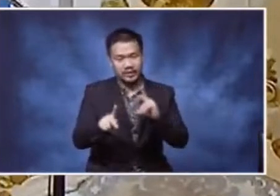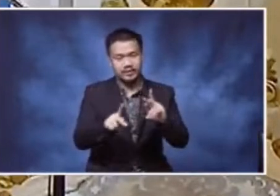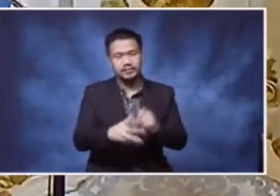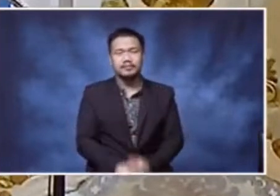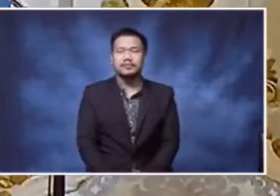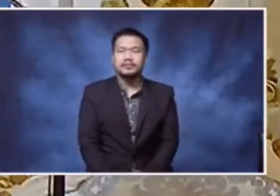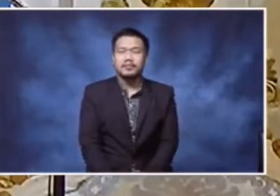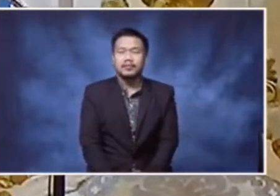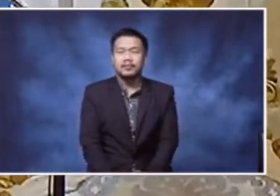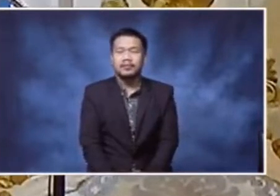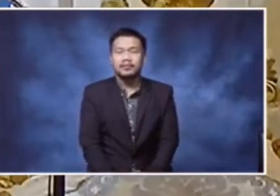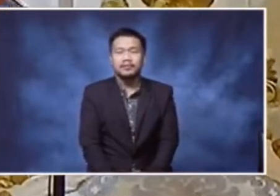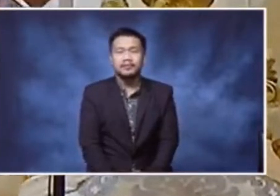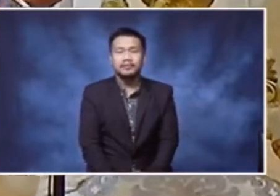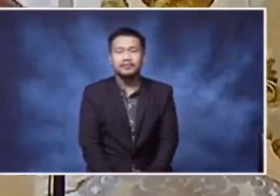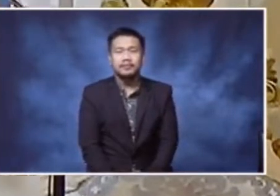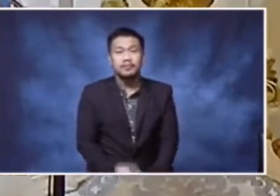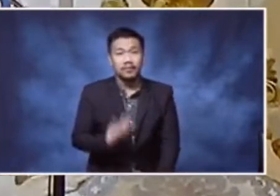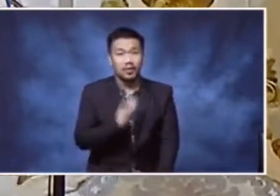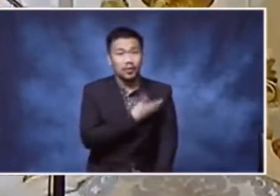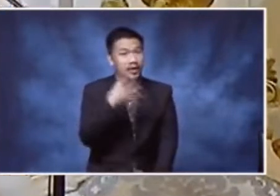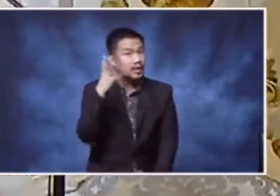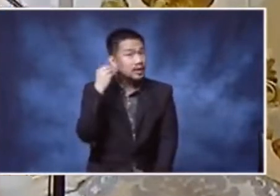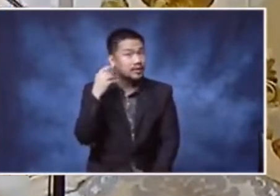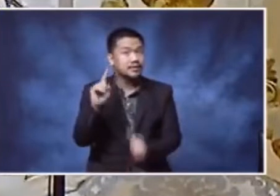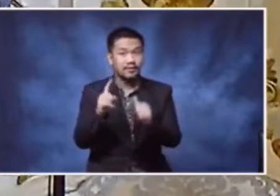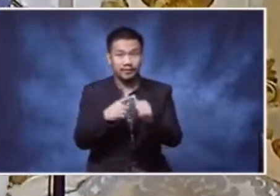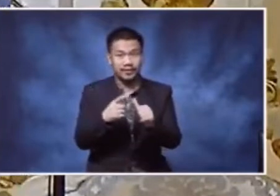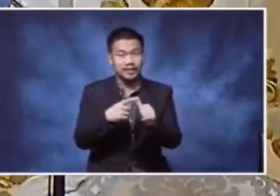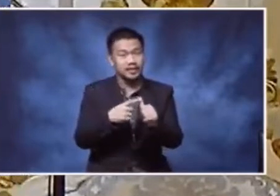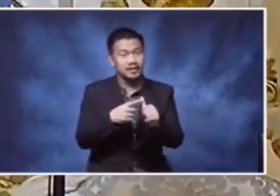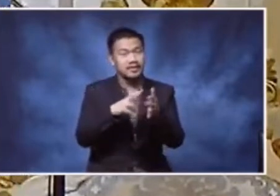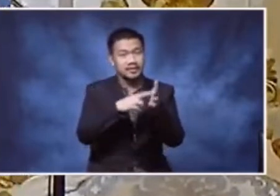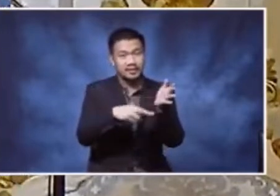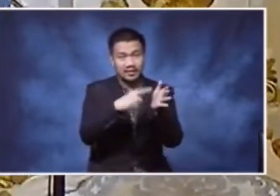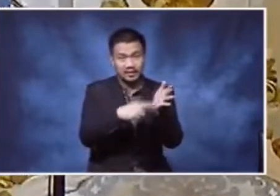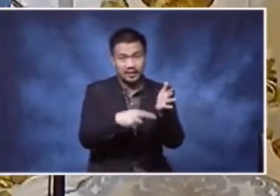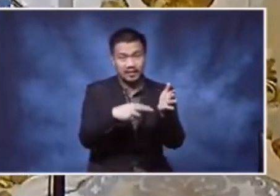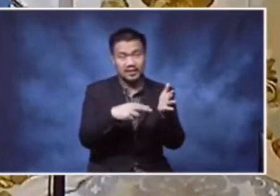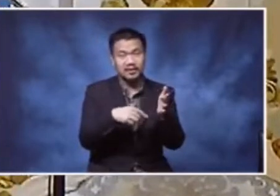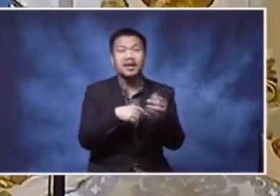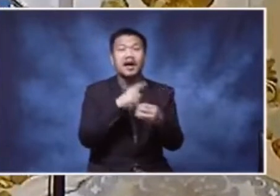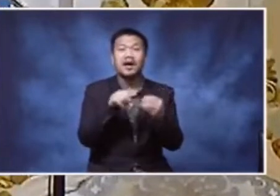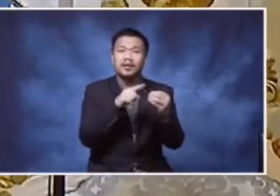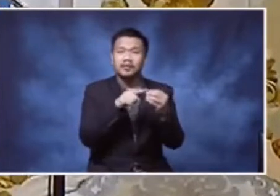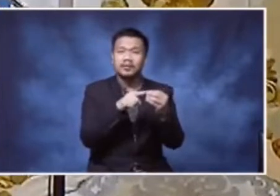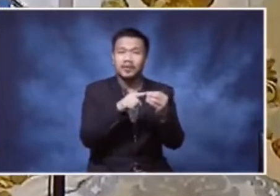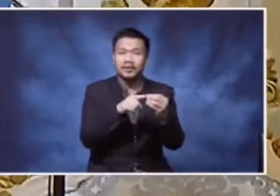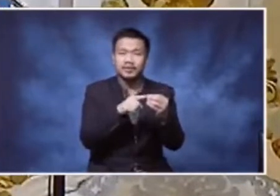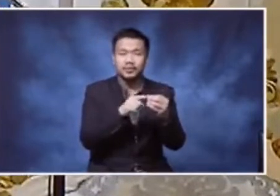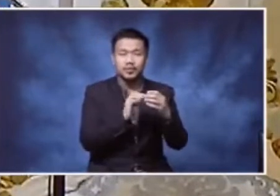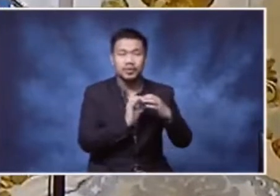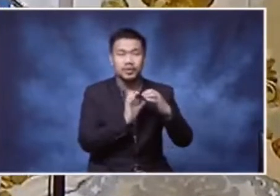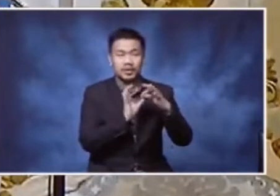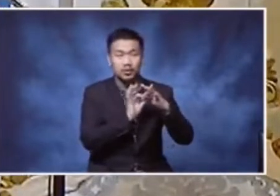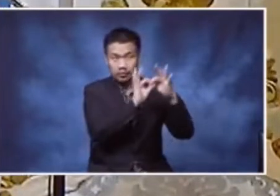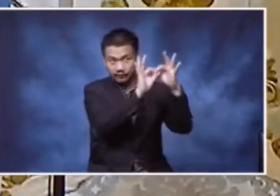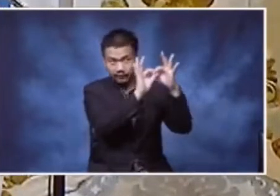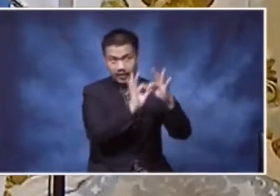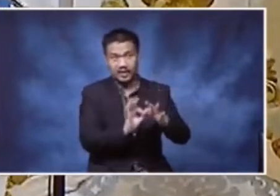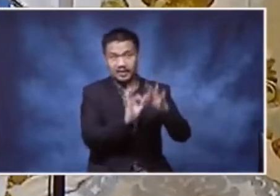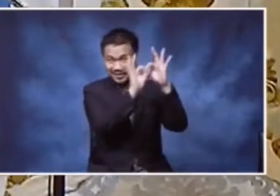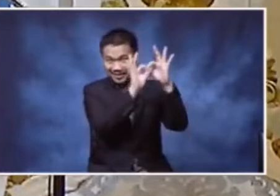tao. Narinig natin sa unang pagbasa ang covenant ng Diyos